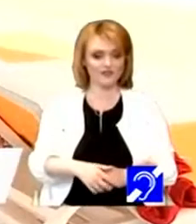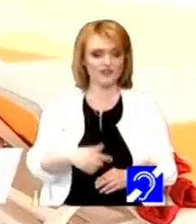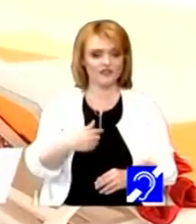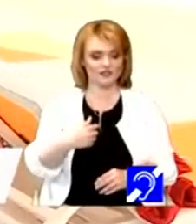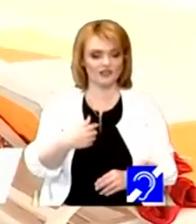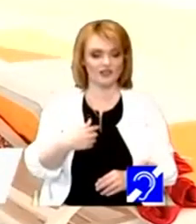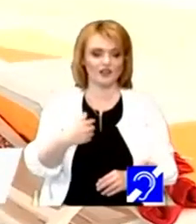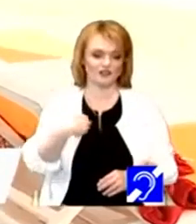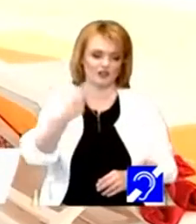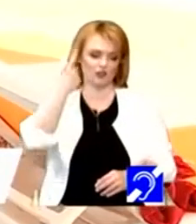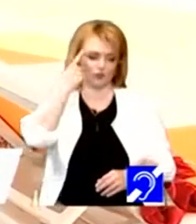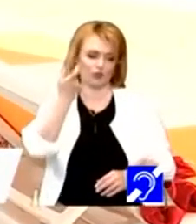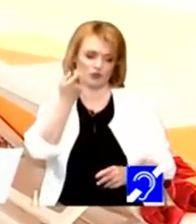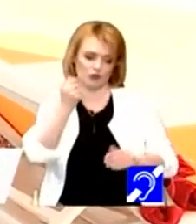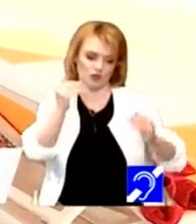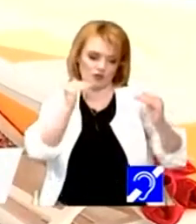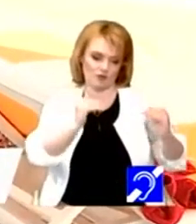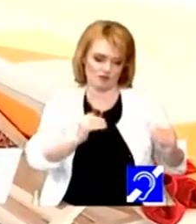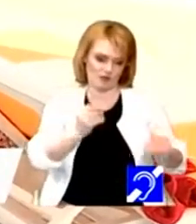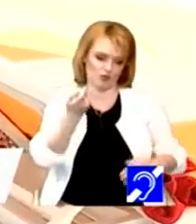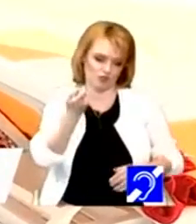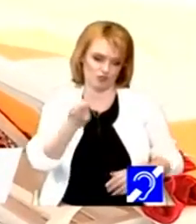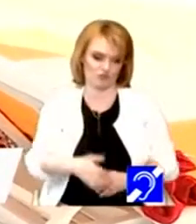что им нужно немножко цену спустить, потому что это